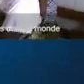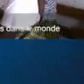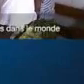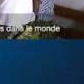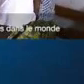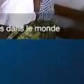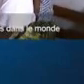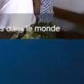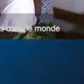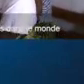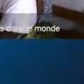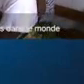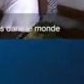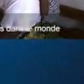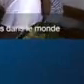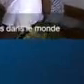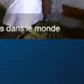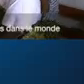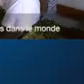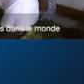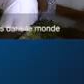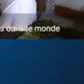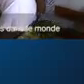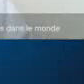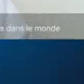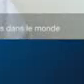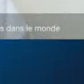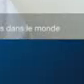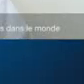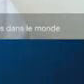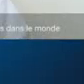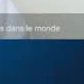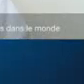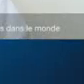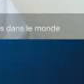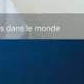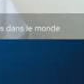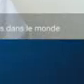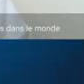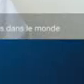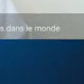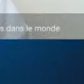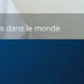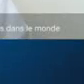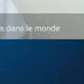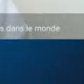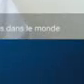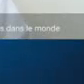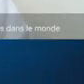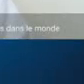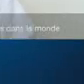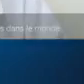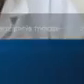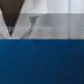mal connue. La journée a pour but d'informer sur les bons gestes à adopter devant une personne en crise.